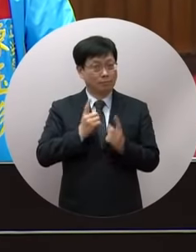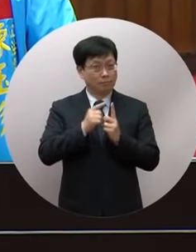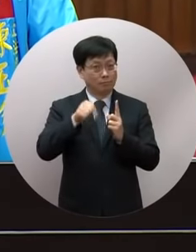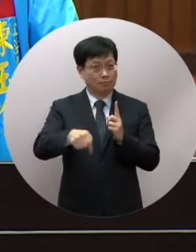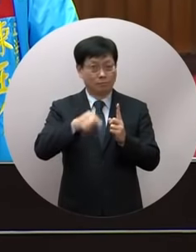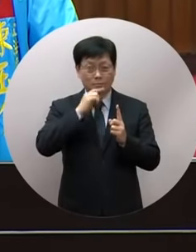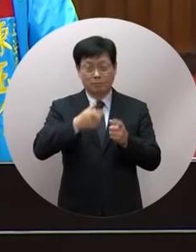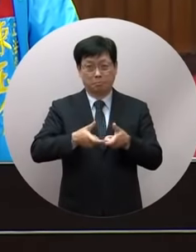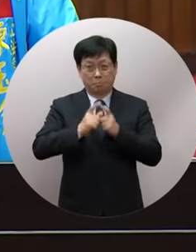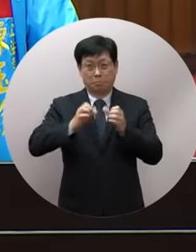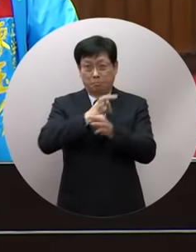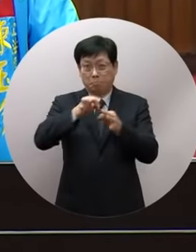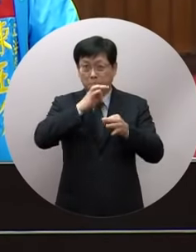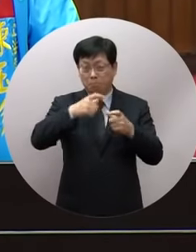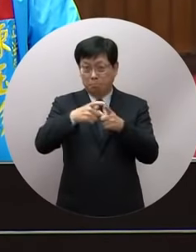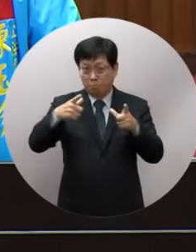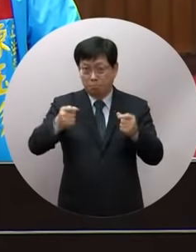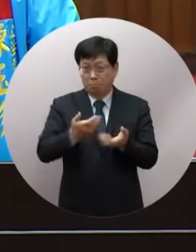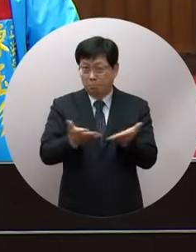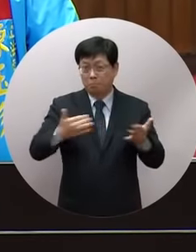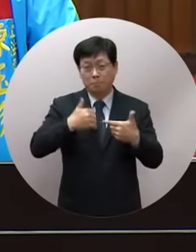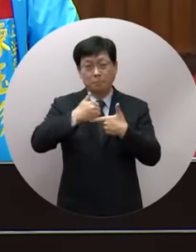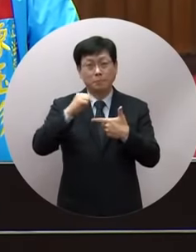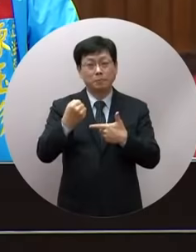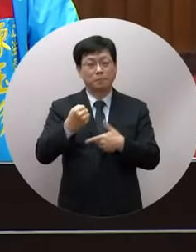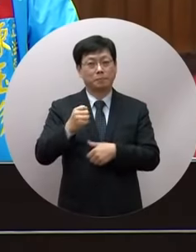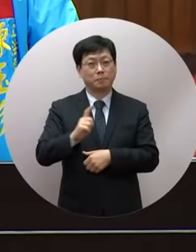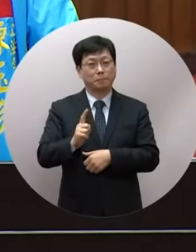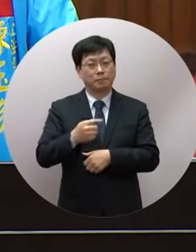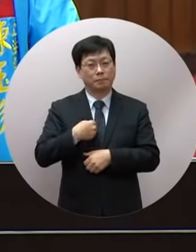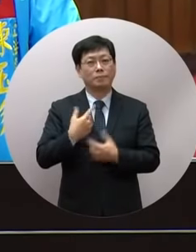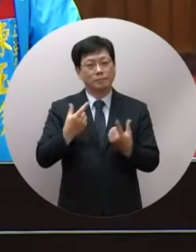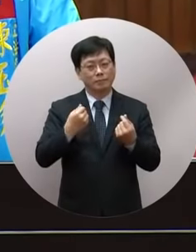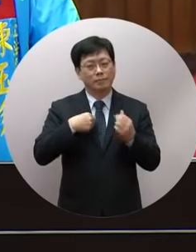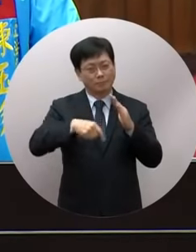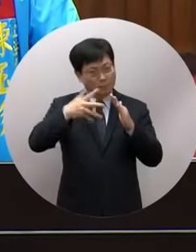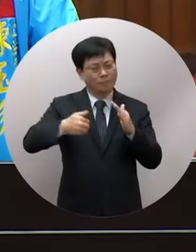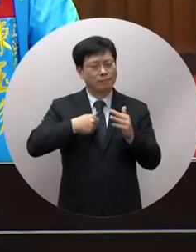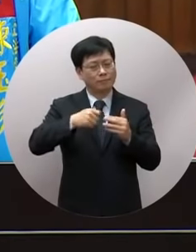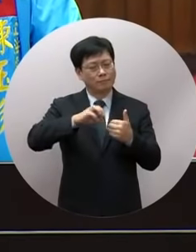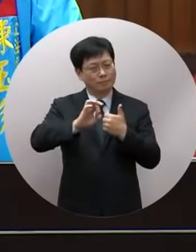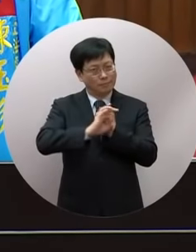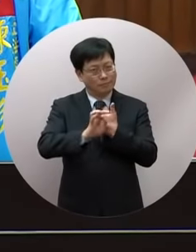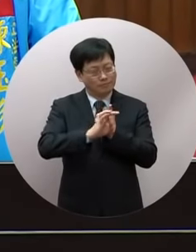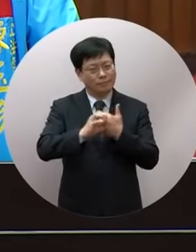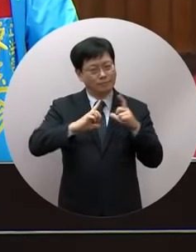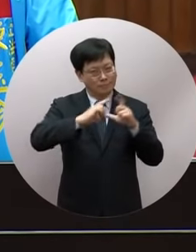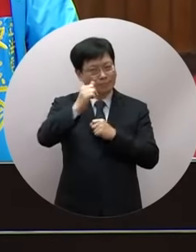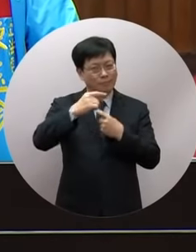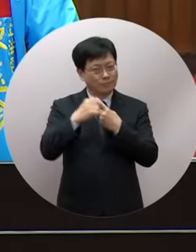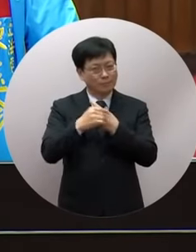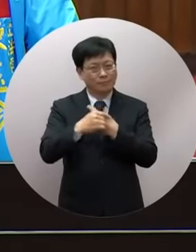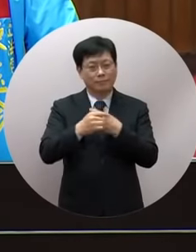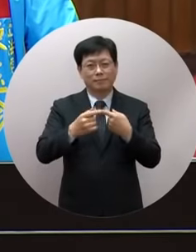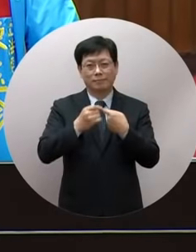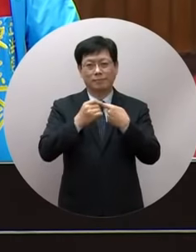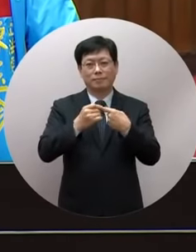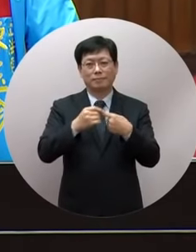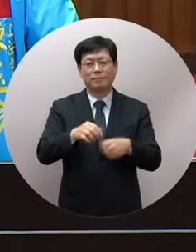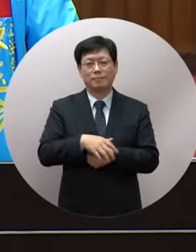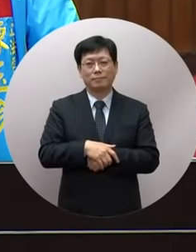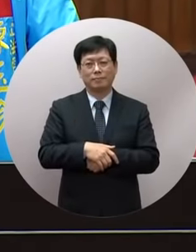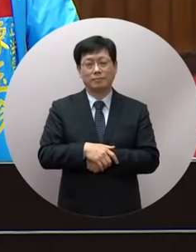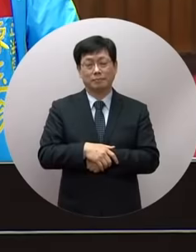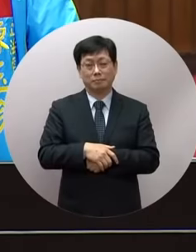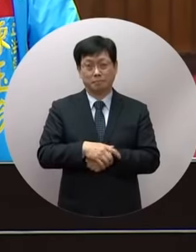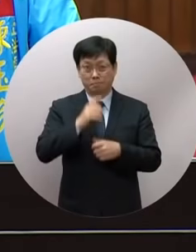个振兴券这个发放的这个建议了哈。所以我请院长来参考一下，带回去参考一下哈。第一个哈，